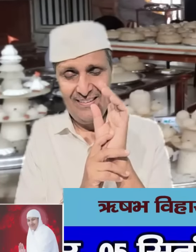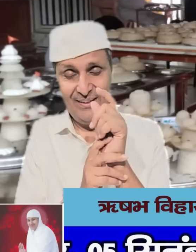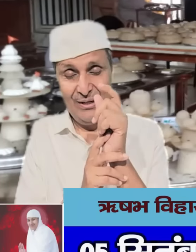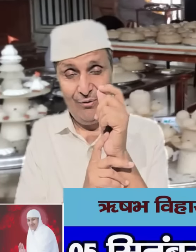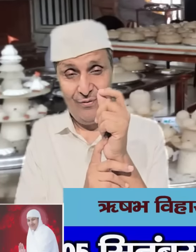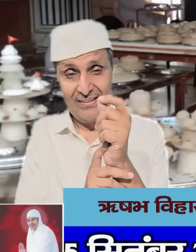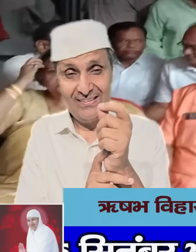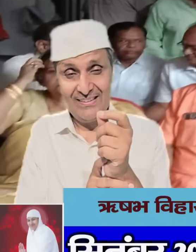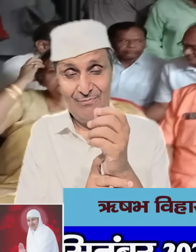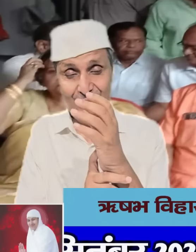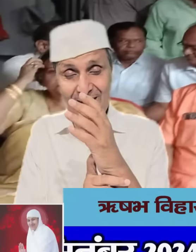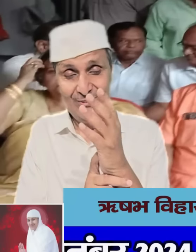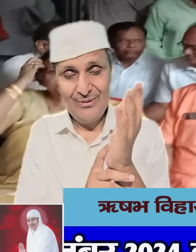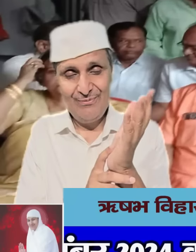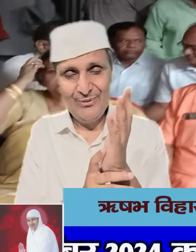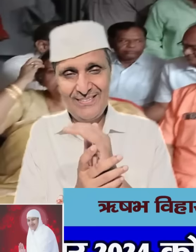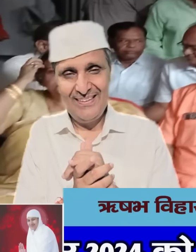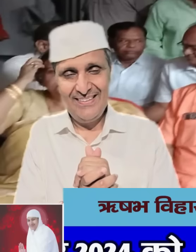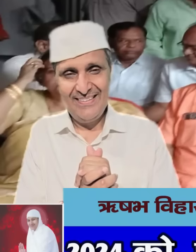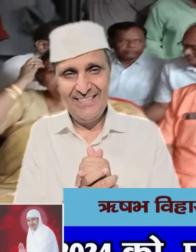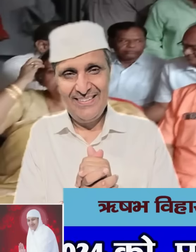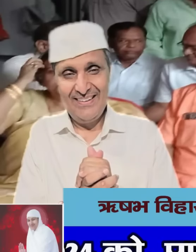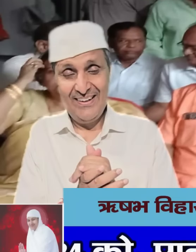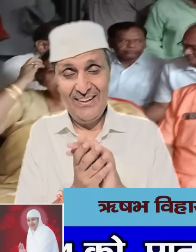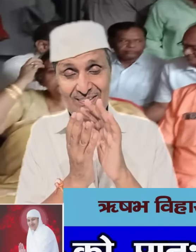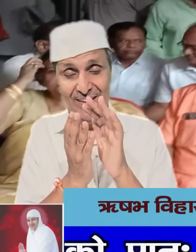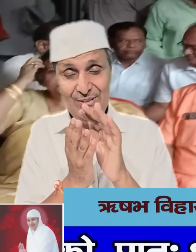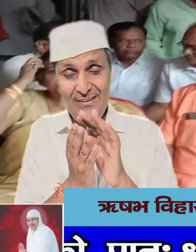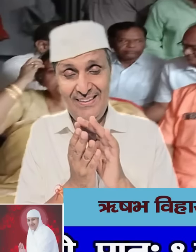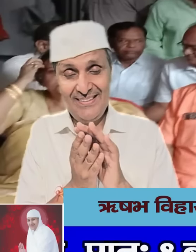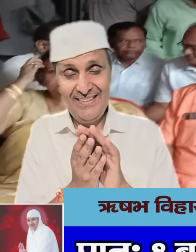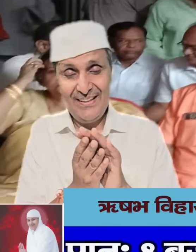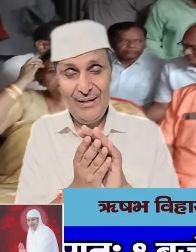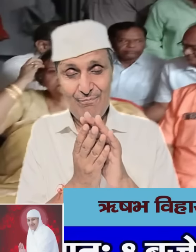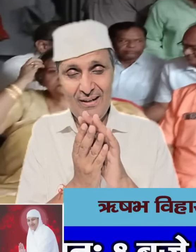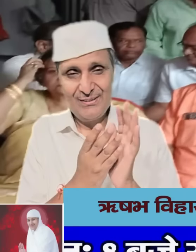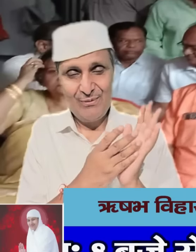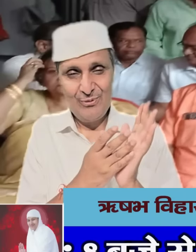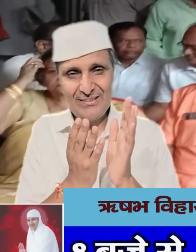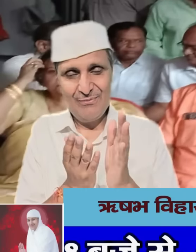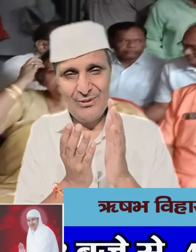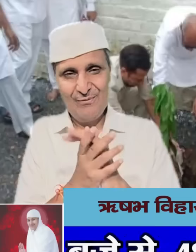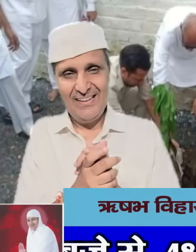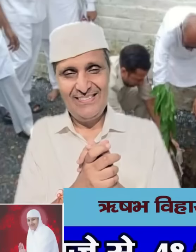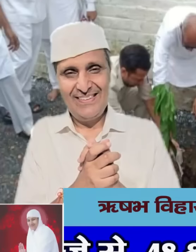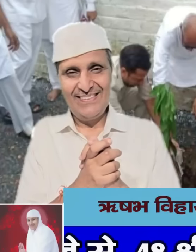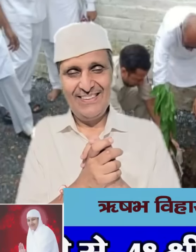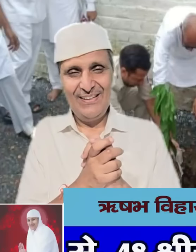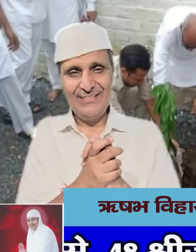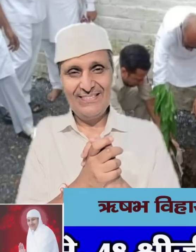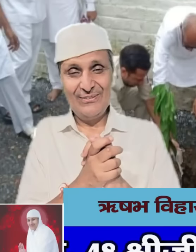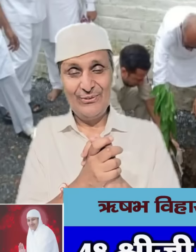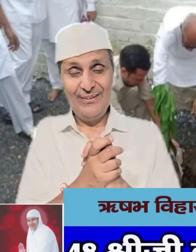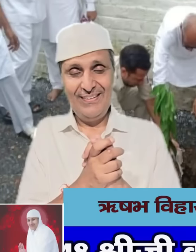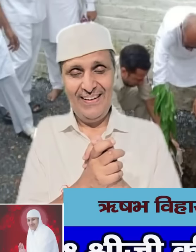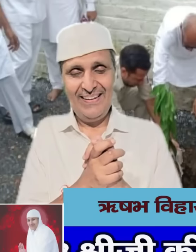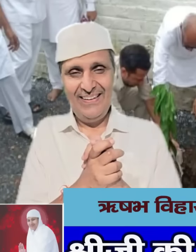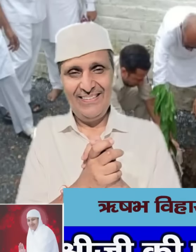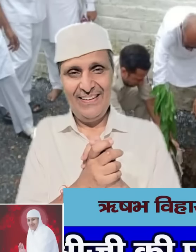ना, वरदताती मुनिराजों की मोक्षस्थली है। अरे 23वें तीर्थंकर पारस प्रभु का संबोषण भी आया था इस रेशनगिरी,